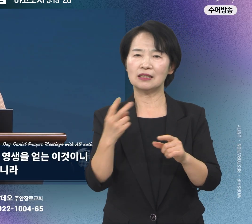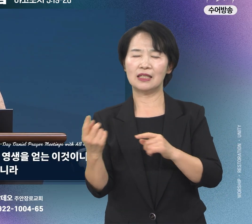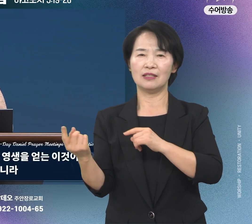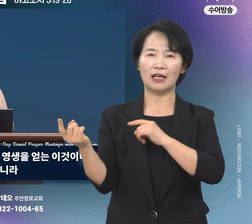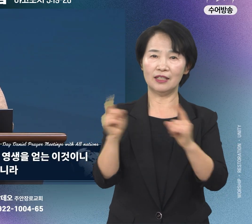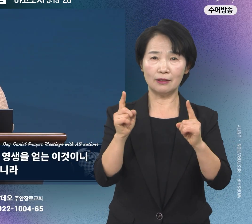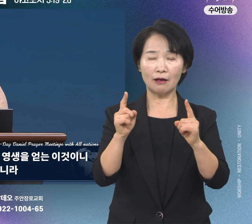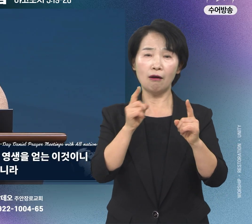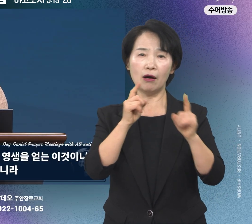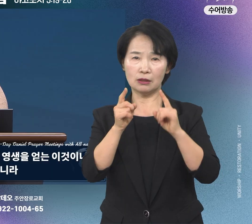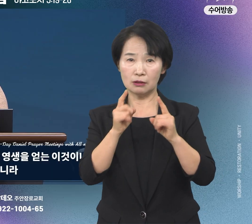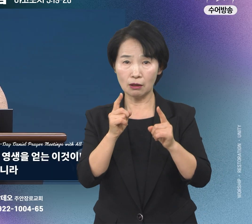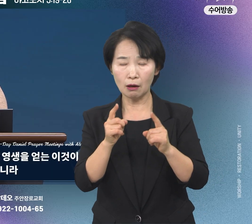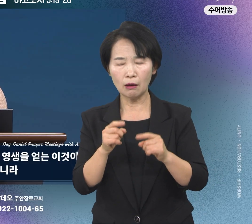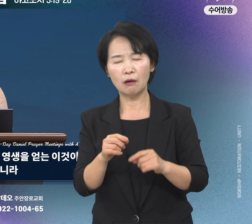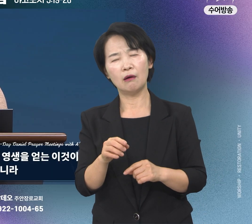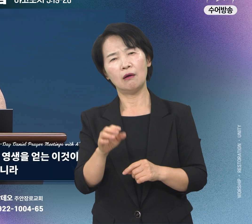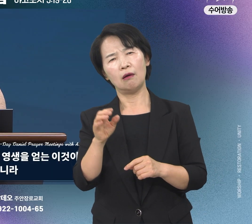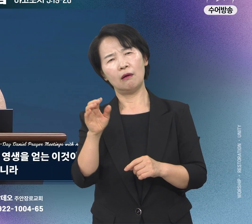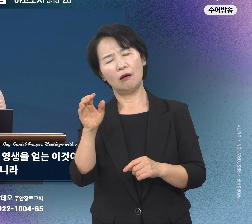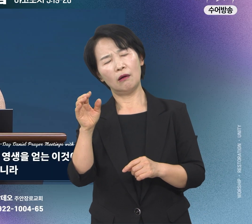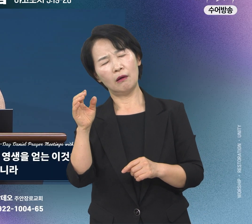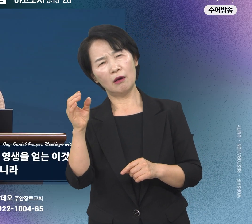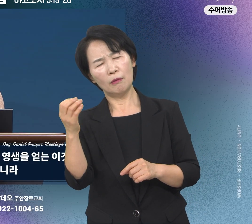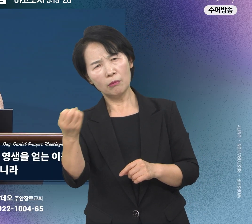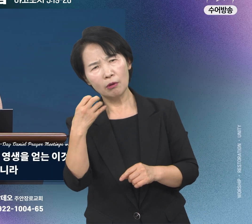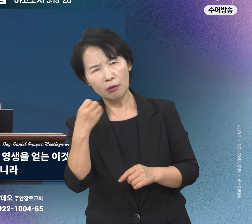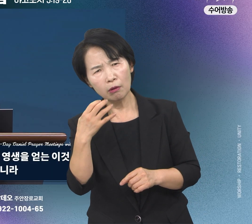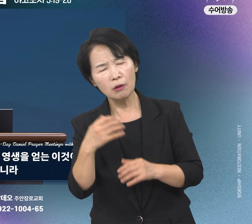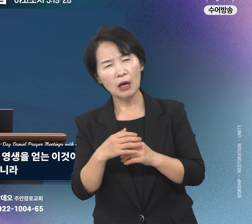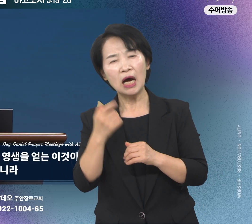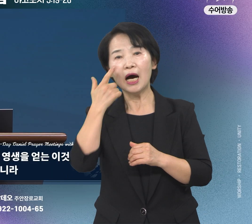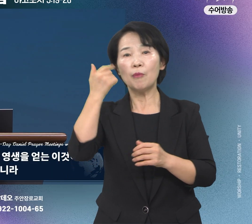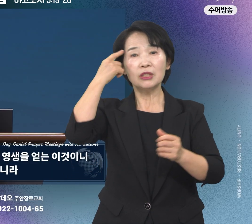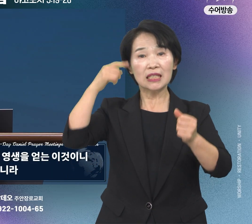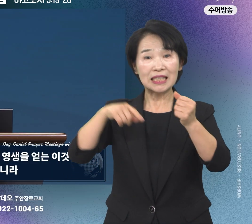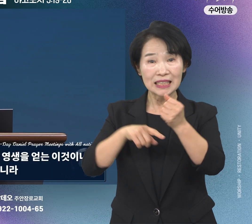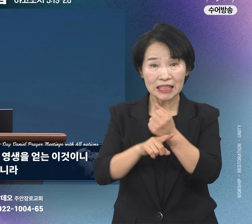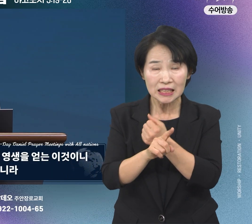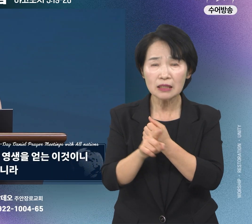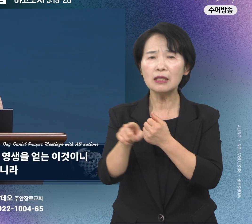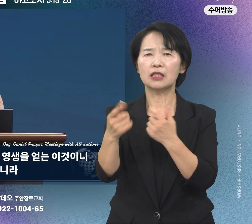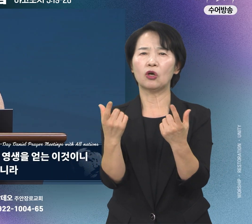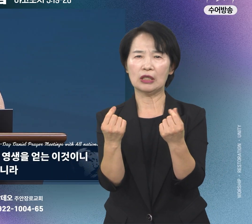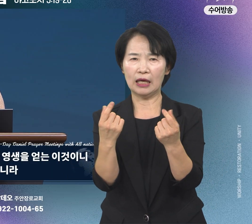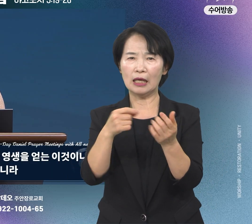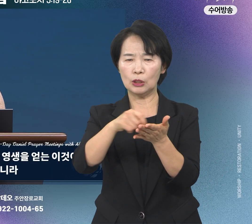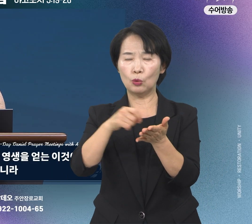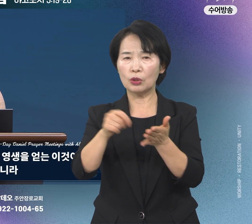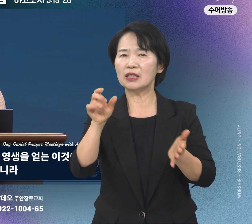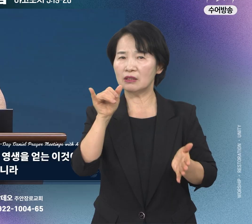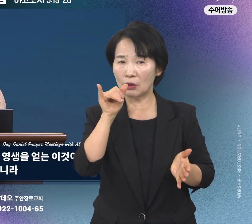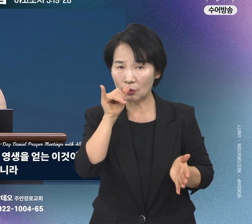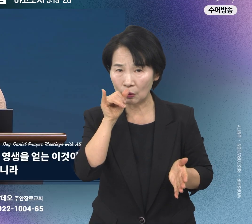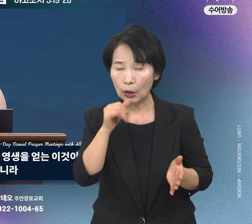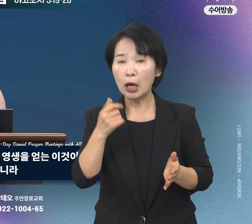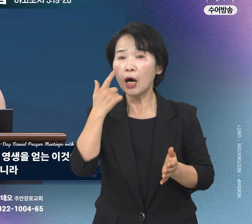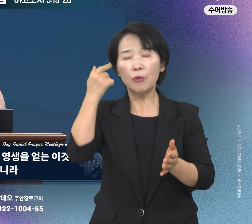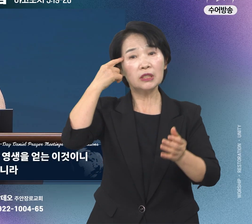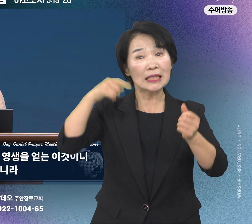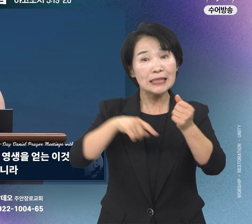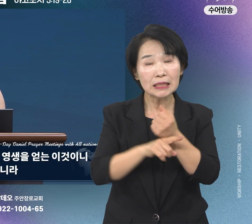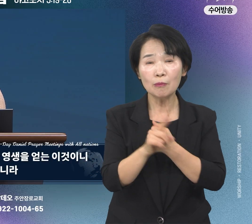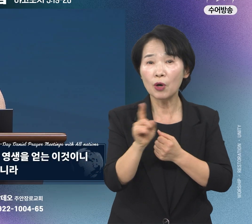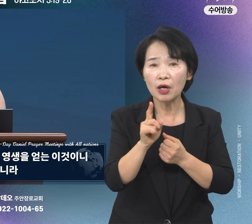하시니라. 자매님, 아버지의 뜻은 분명히 이렇다고 기록되어 있습니다. 이 아버지의 뜻이